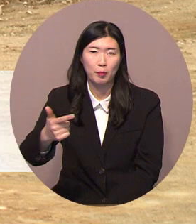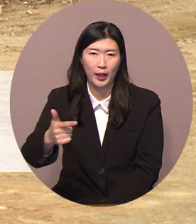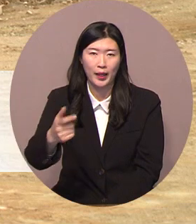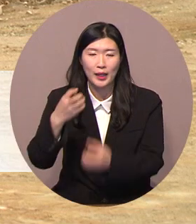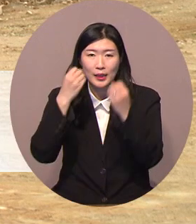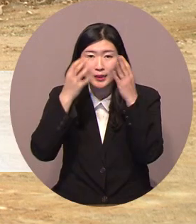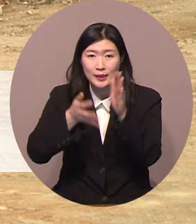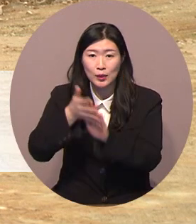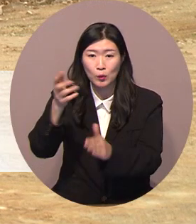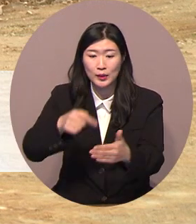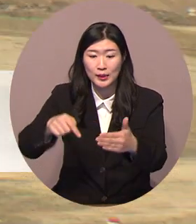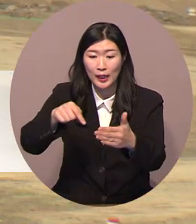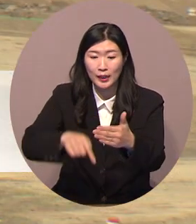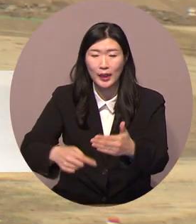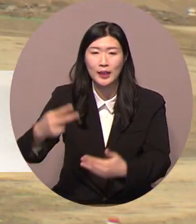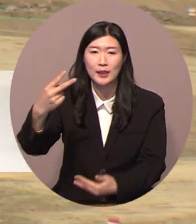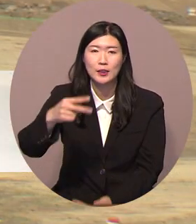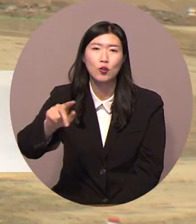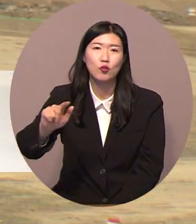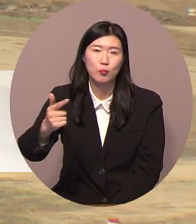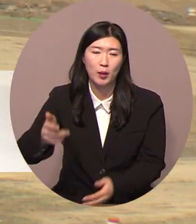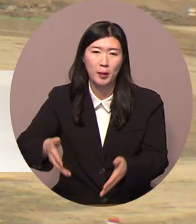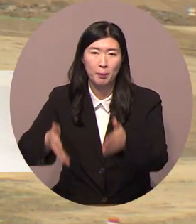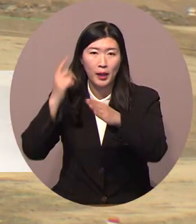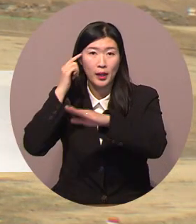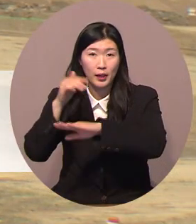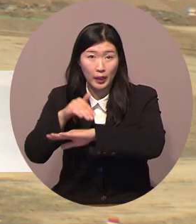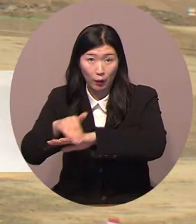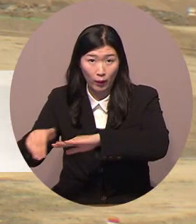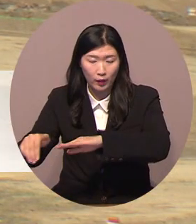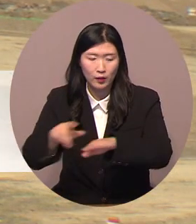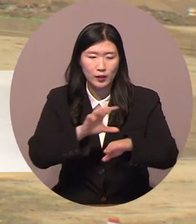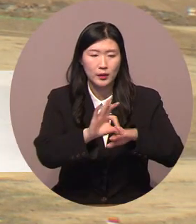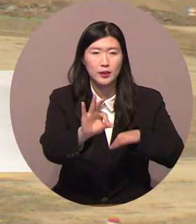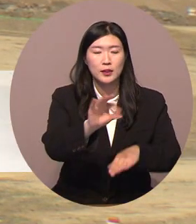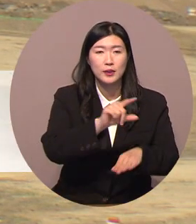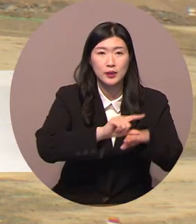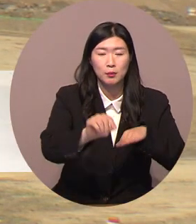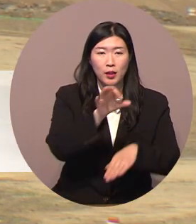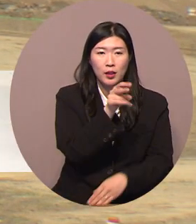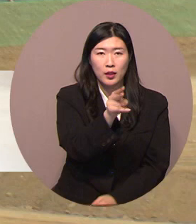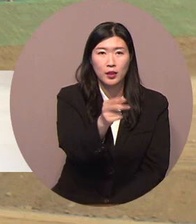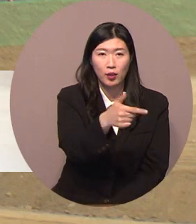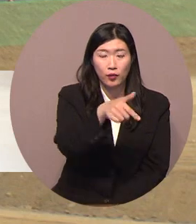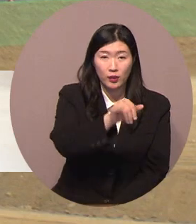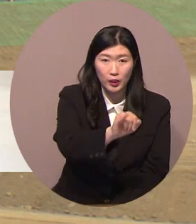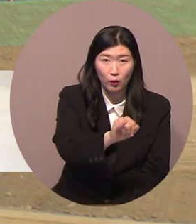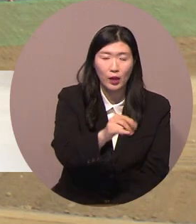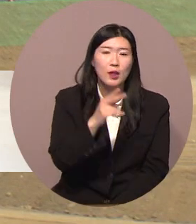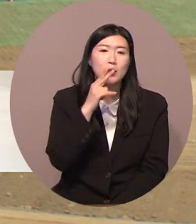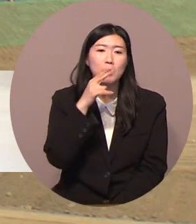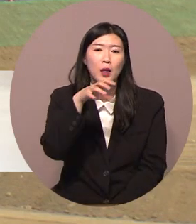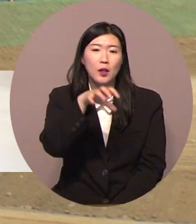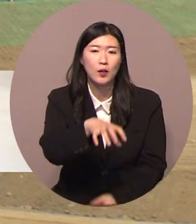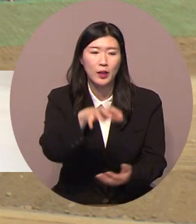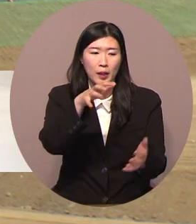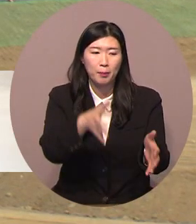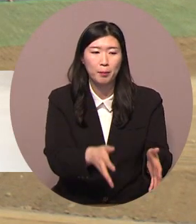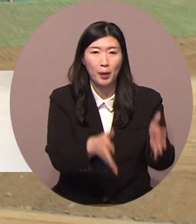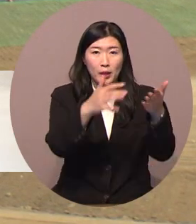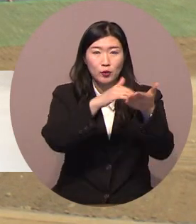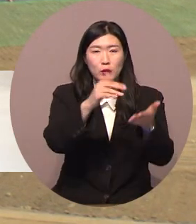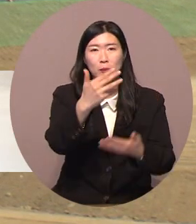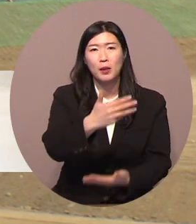신도시에 2643 가구가 연기명 조치원읍 등 읍면 지역에는 8234 가구가